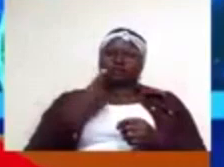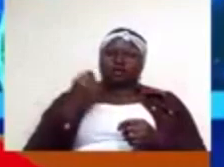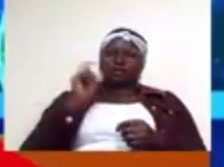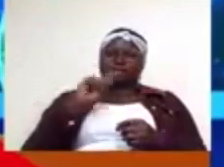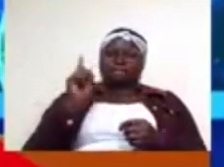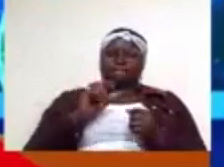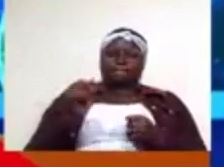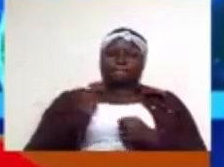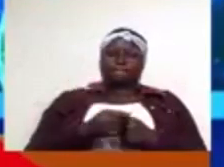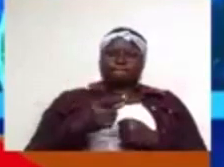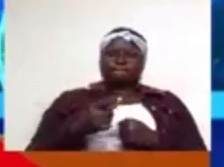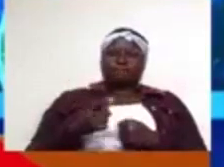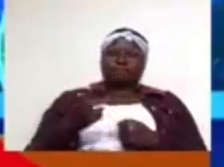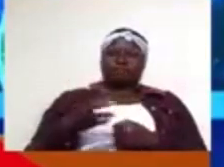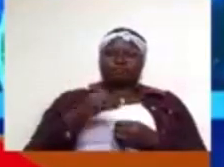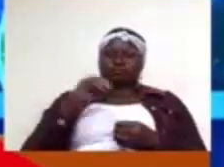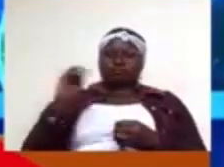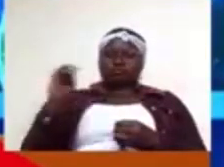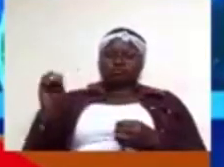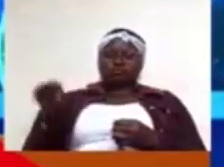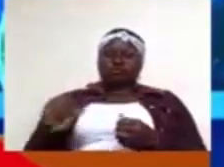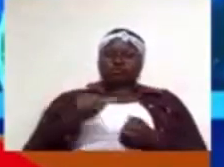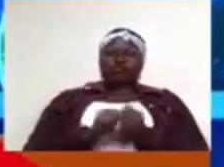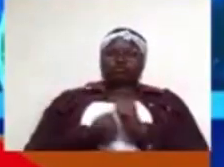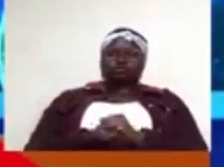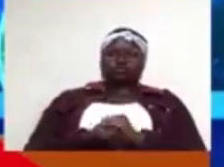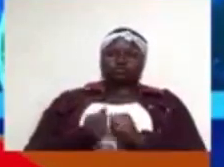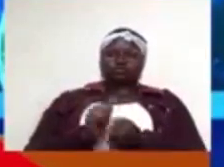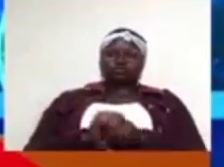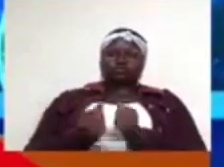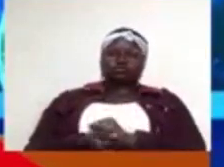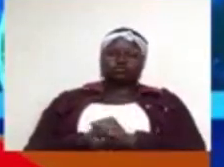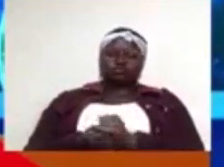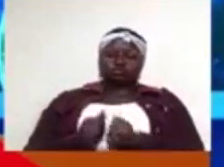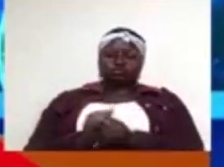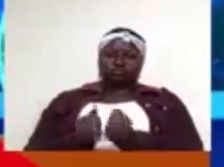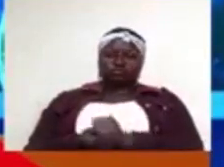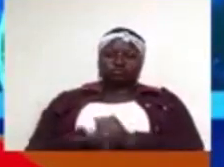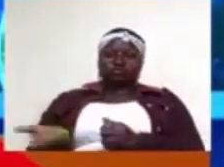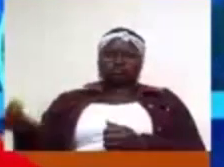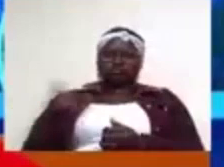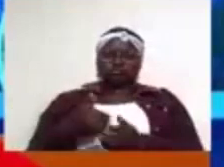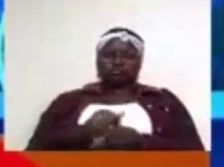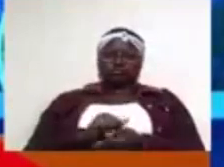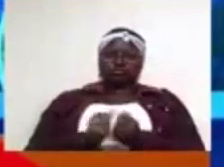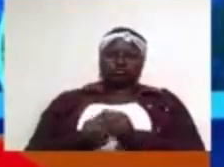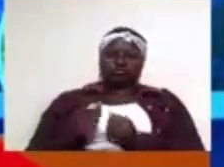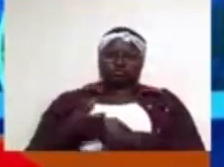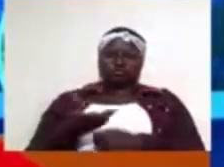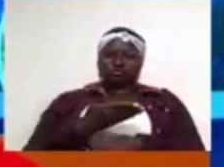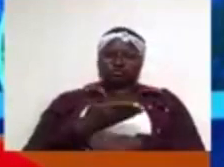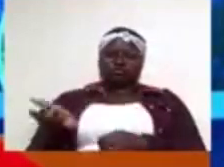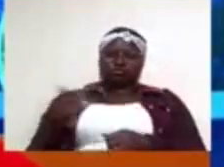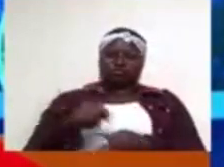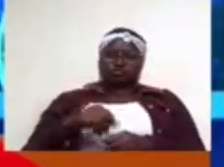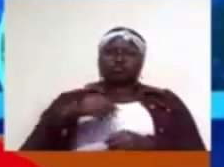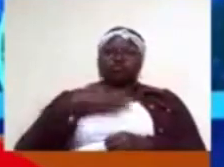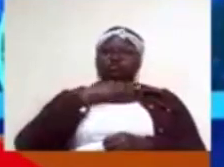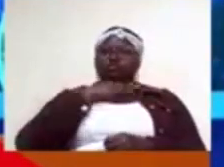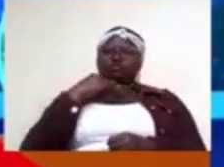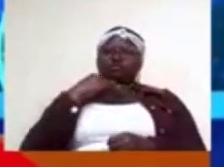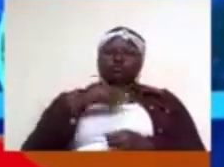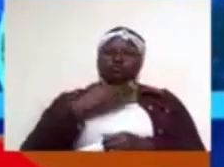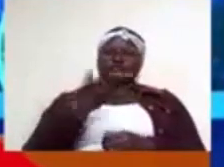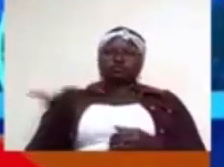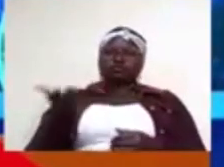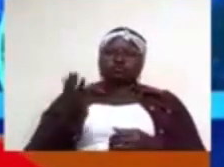na taikarite muno ni arutwo guko ni atwarwo mwena ungi kuthama thamio guku ii nogu kuruo kukishagira todo lege mtu ni ya dhia